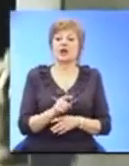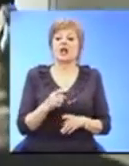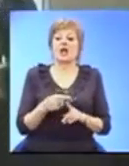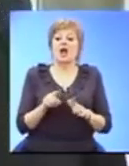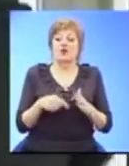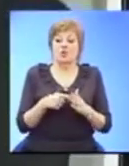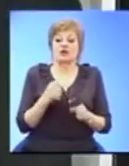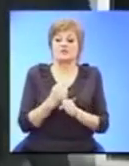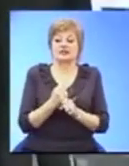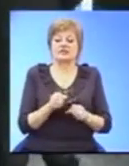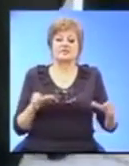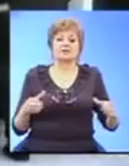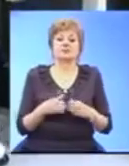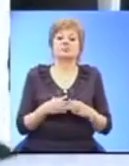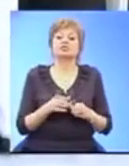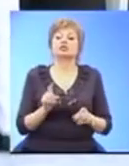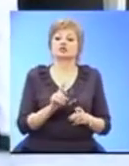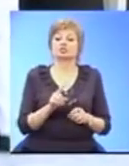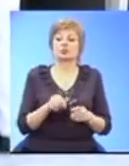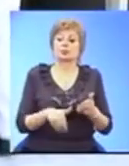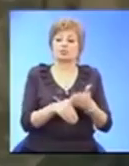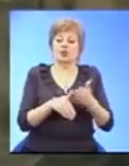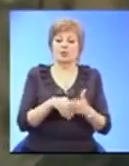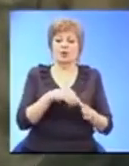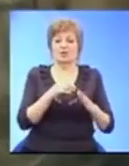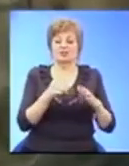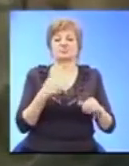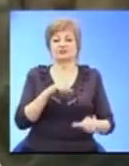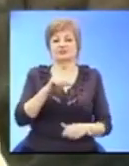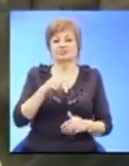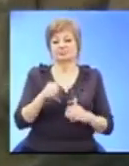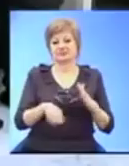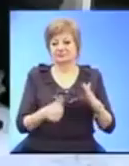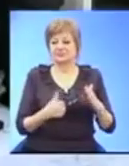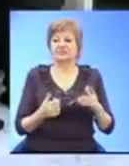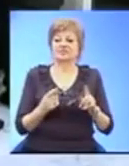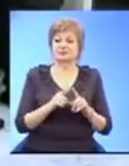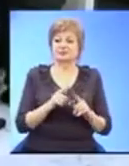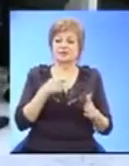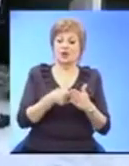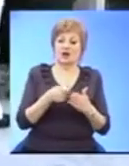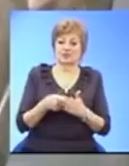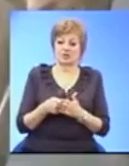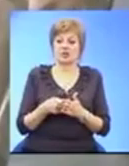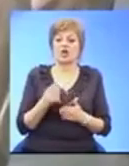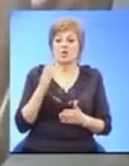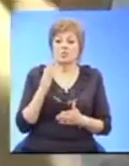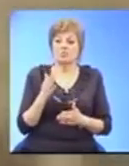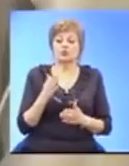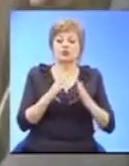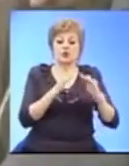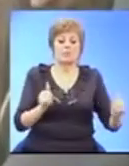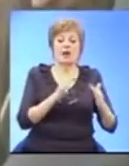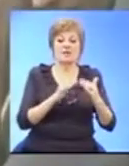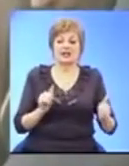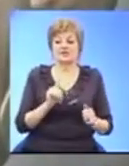вже створено оперативний штаб із надання допомоги безхатченкам у зимових умовах. У кожному районі обласного центру працюватимуть намети, де